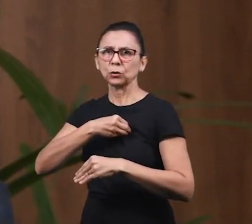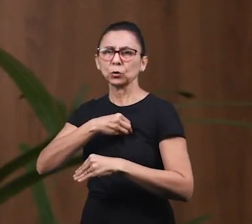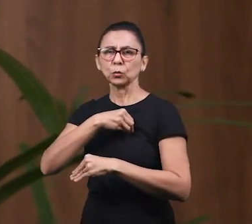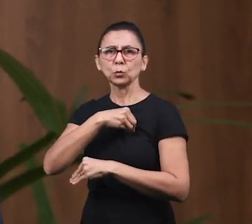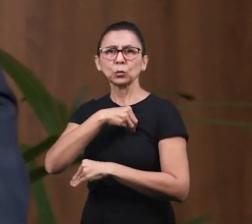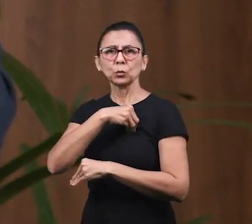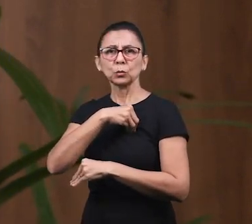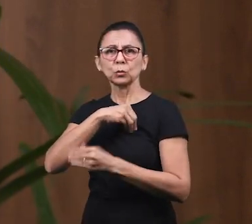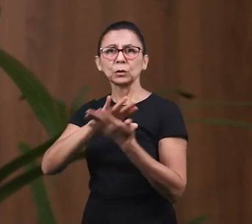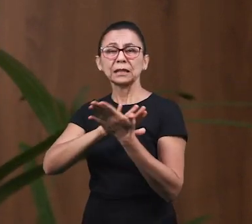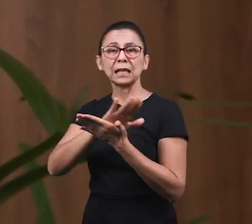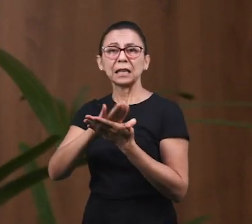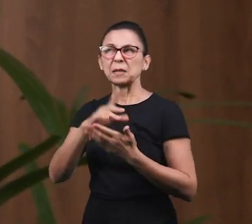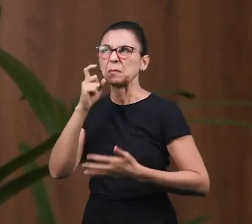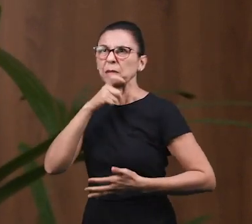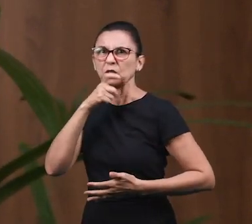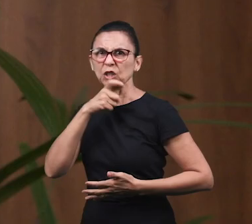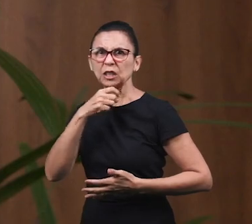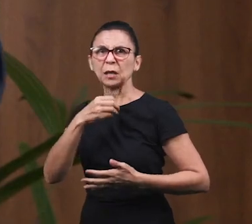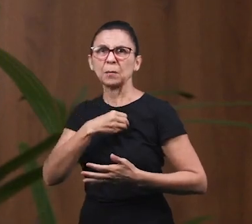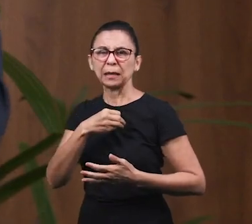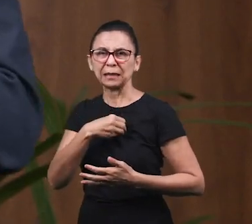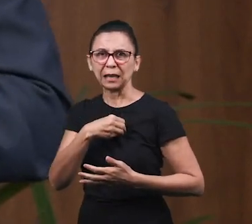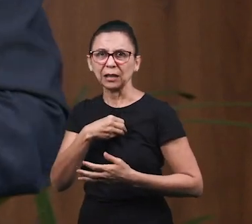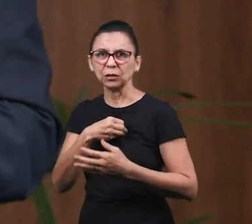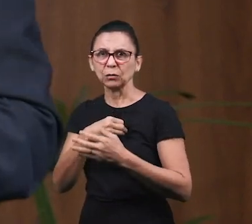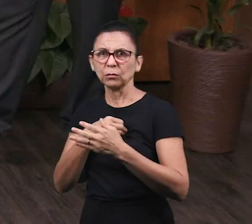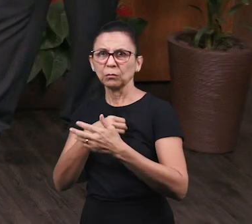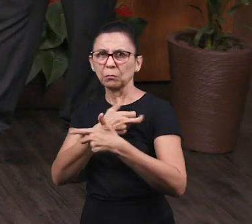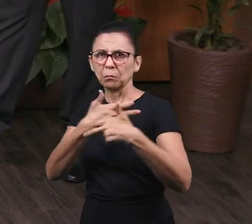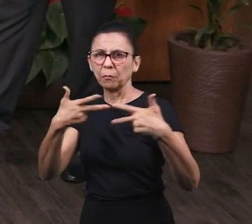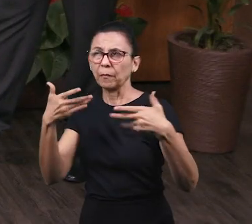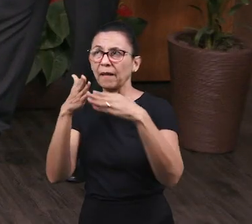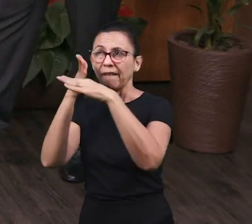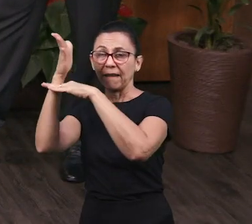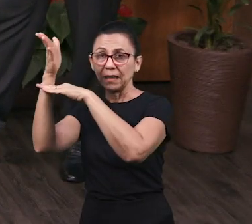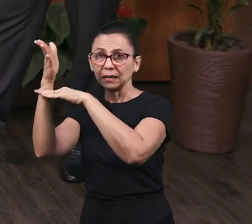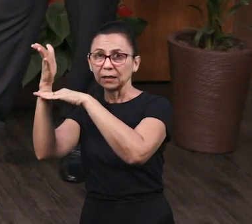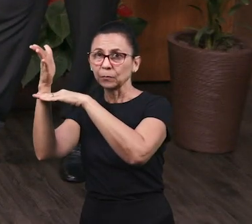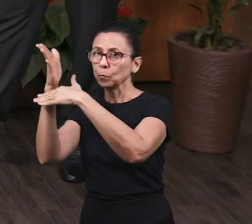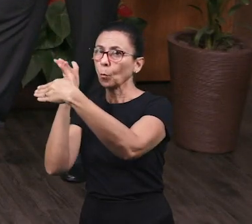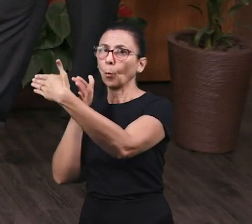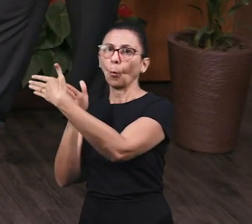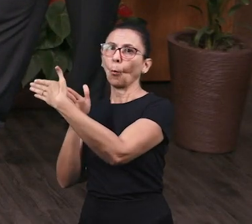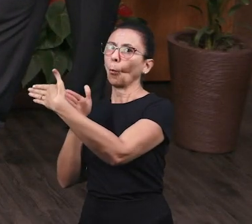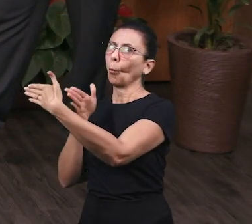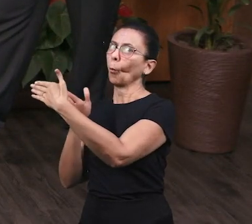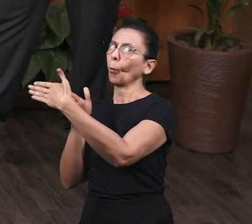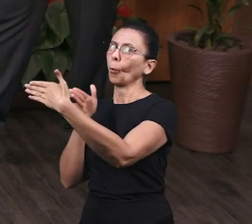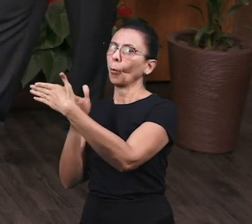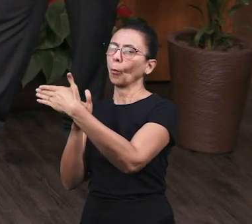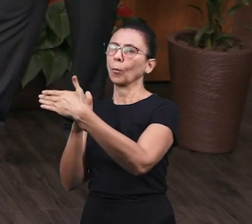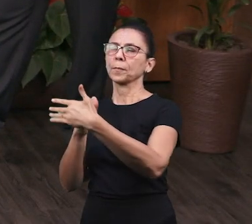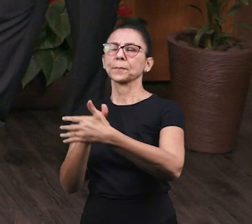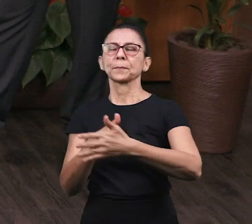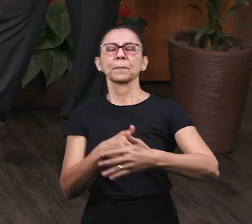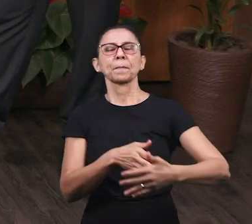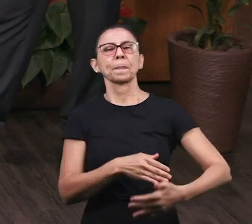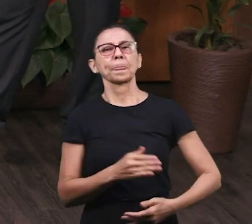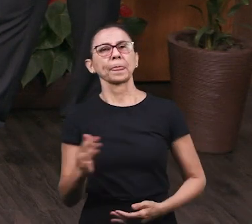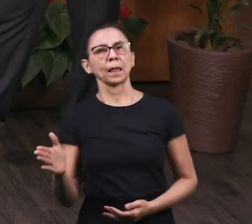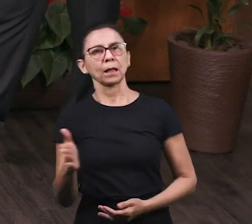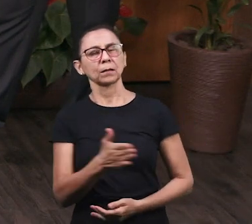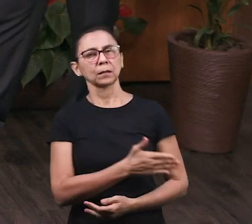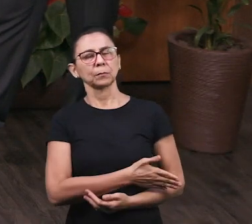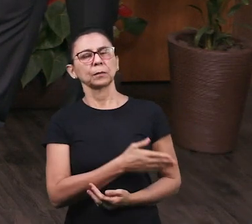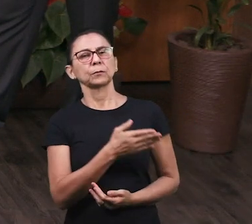contamine l'abomination, le mensonge, le péché n'entre pas. » On ne peut pas laisser de mentionner